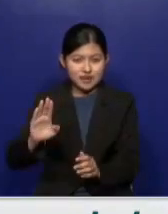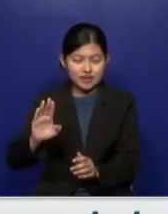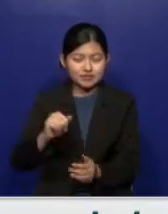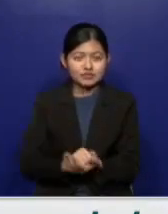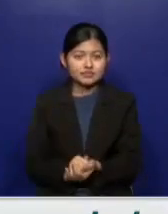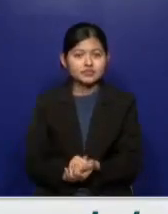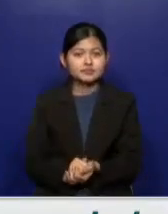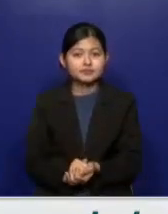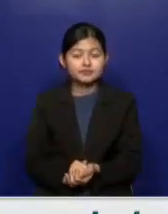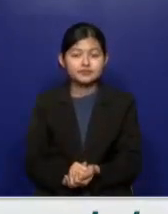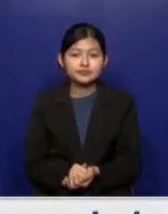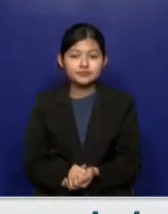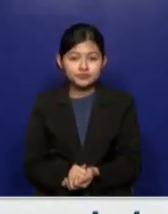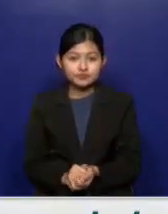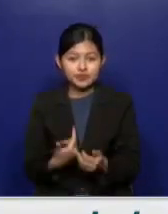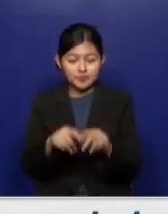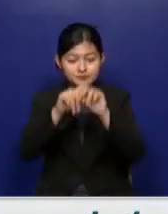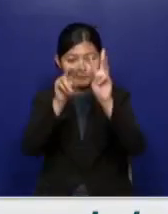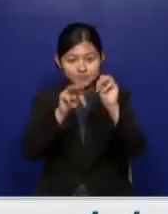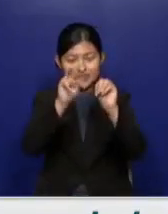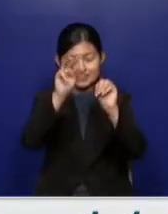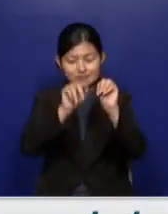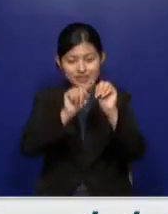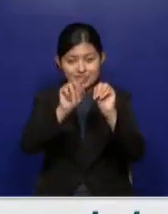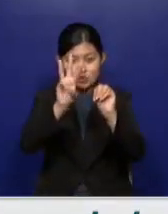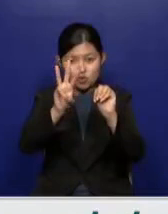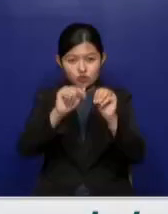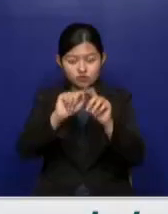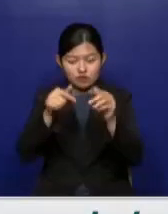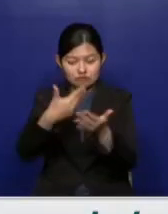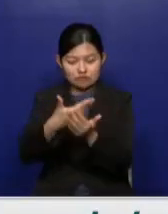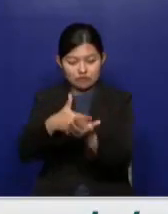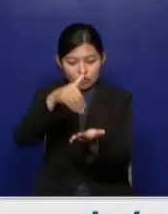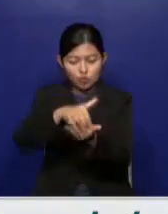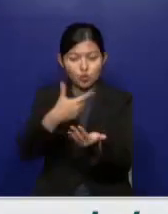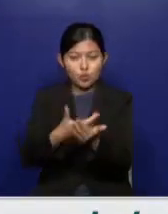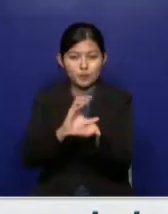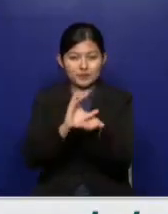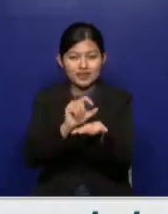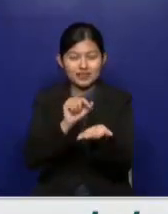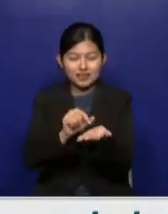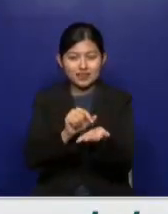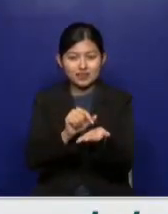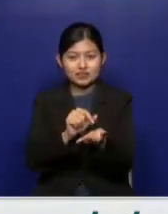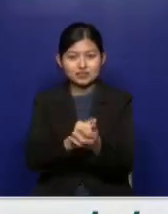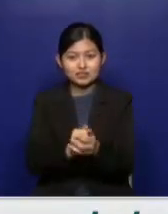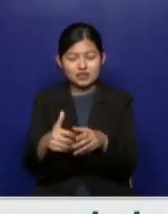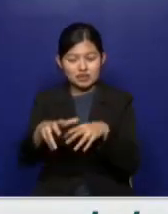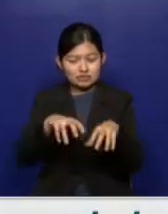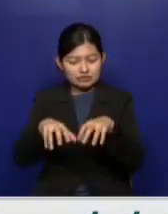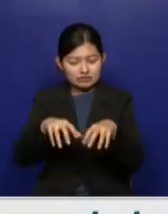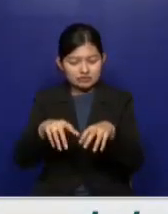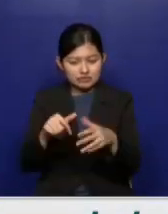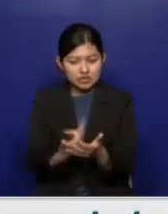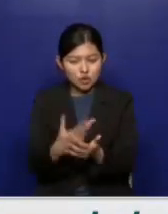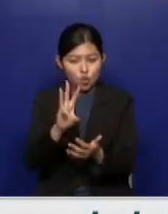านที่เคารพในมาตรา6งบกลางที่ร่างงบประมาณนี้ตั้งไว้จำนวนกว่า 600,000